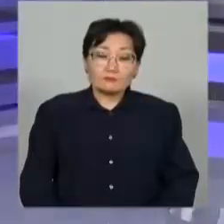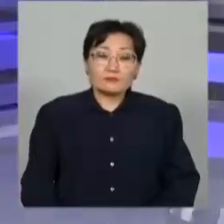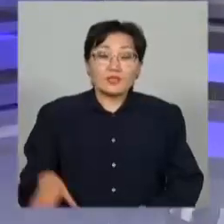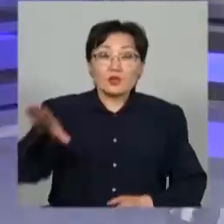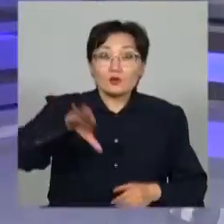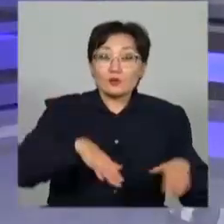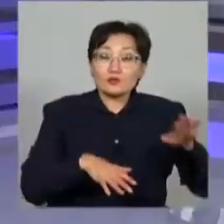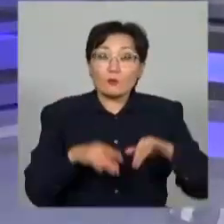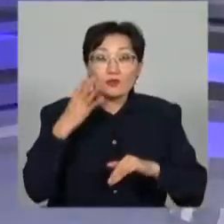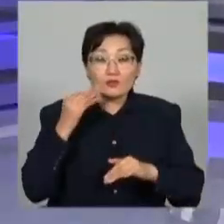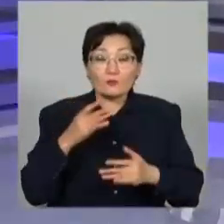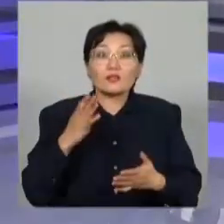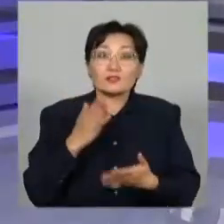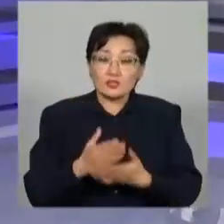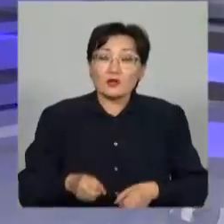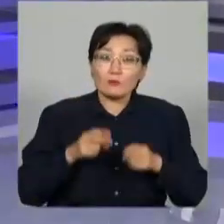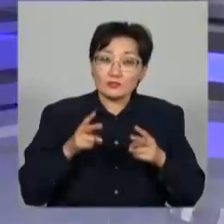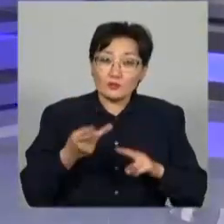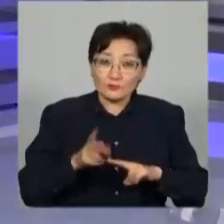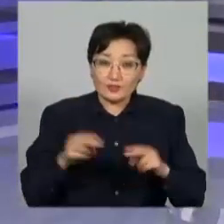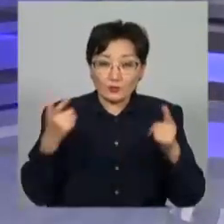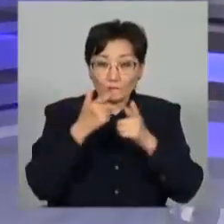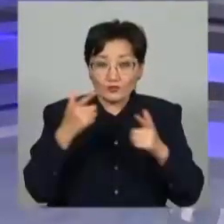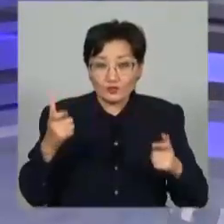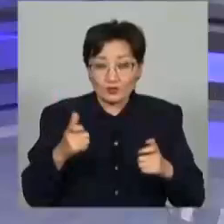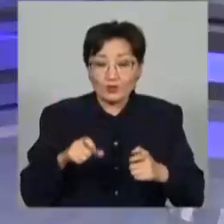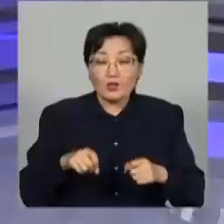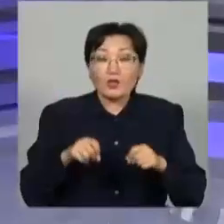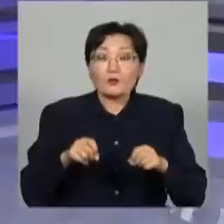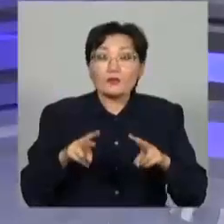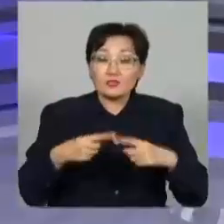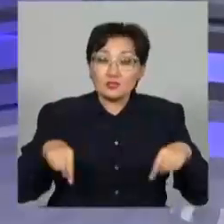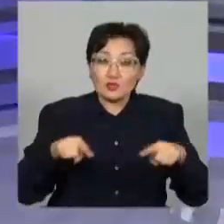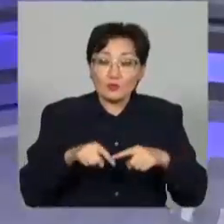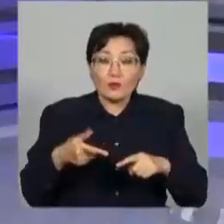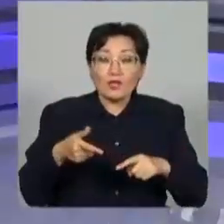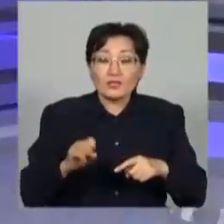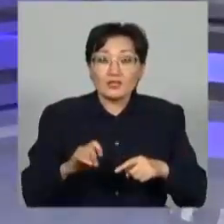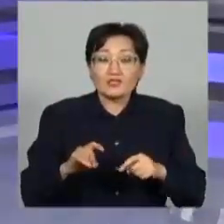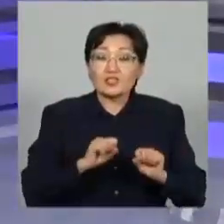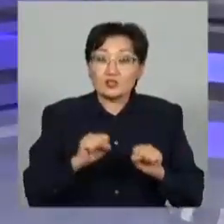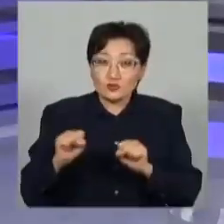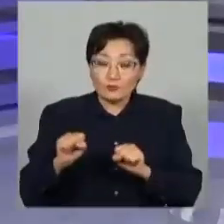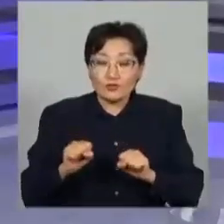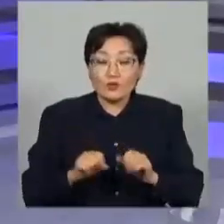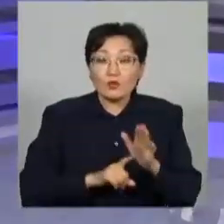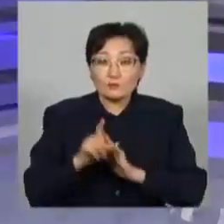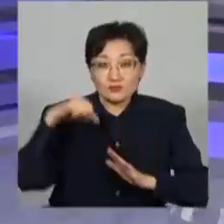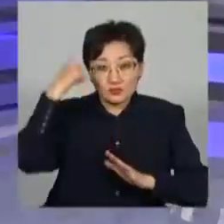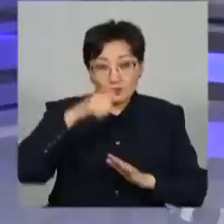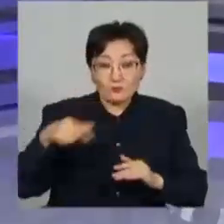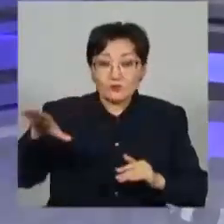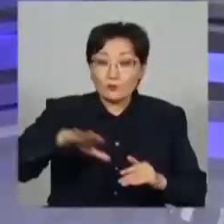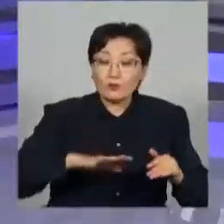В горах Алматы сохраняется лавинная опасность. Об этом сообщили в госучреждении Казселизащита. По их данным, только с начала года в